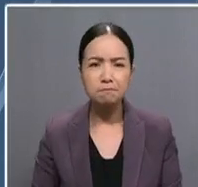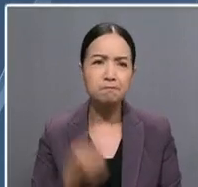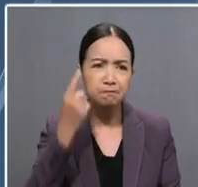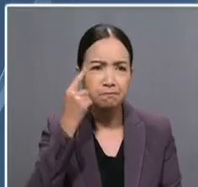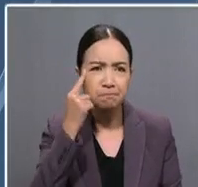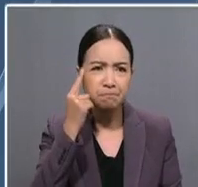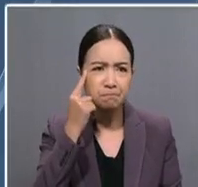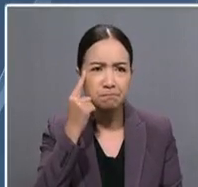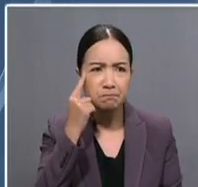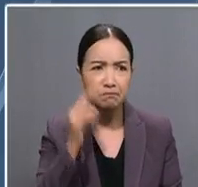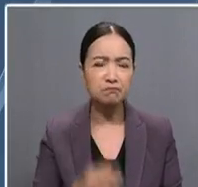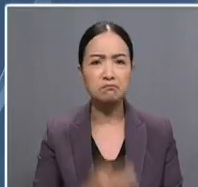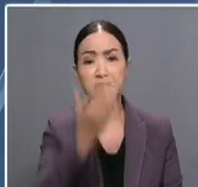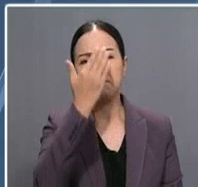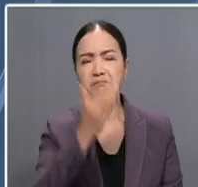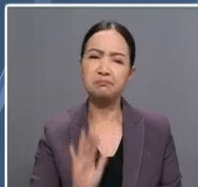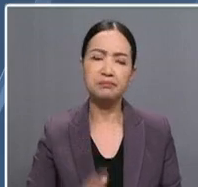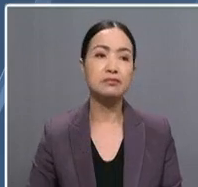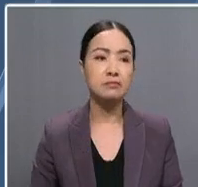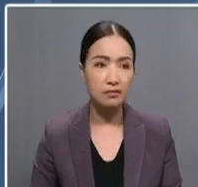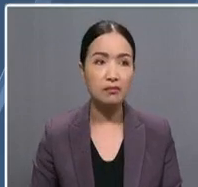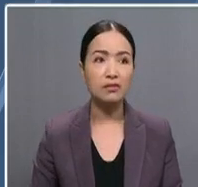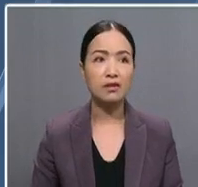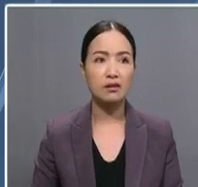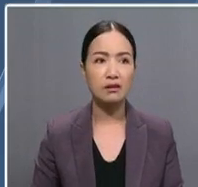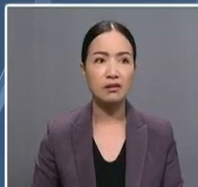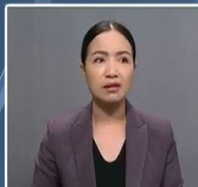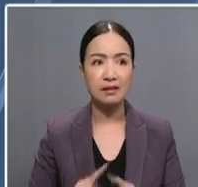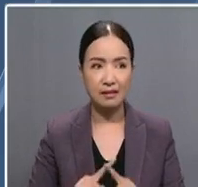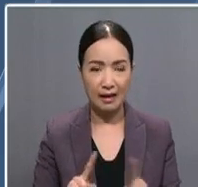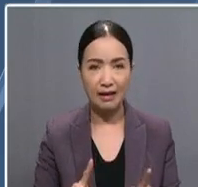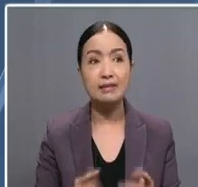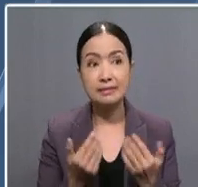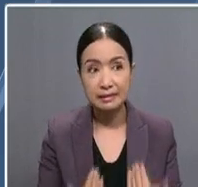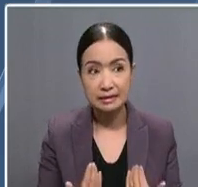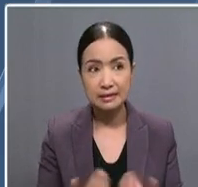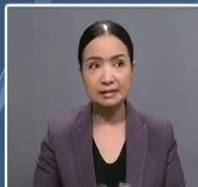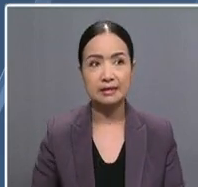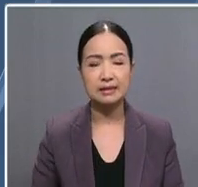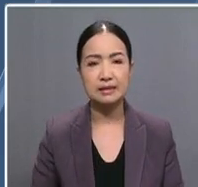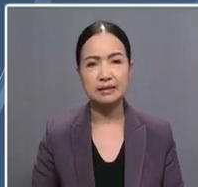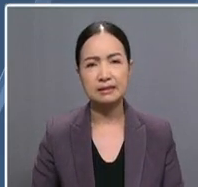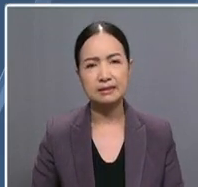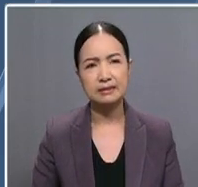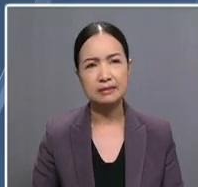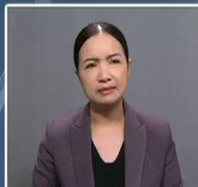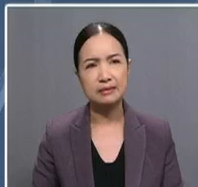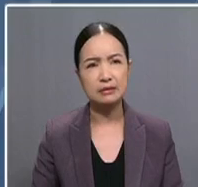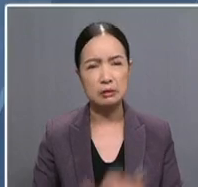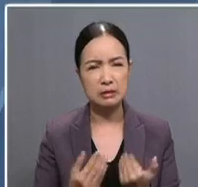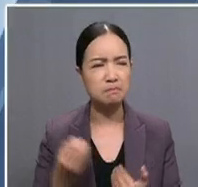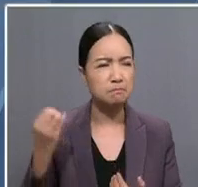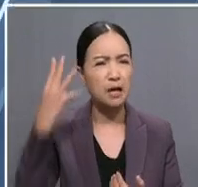ว่ามันบังเอิญแต่ทั้งนี้ทั้งนั้นเรื่องราวเนี่ยมันดังมากแ